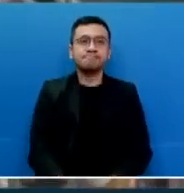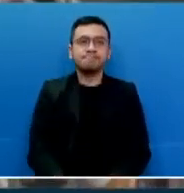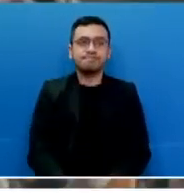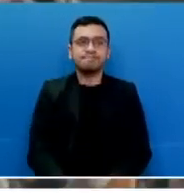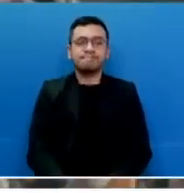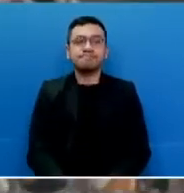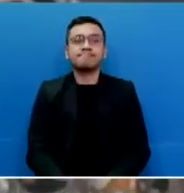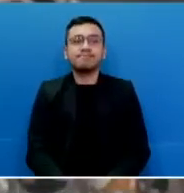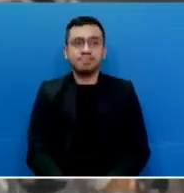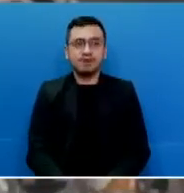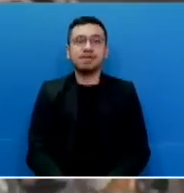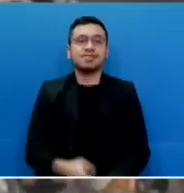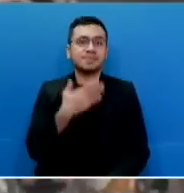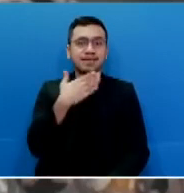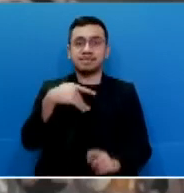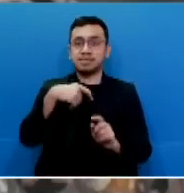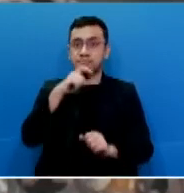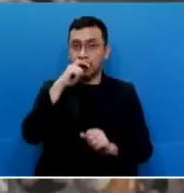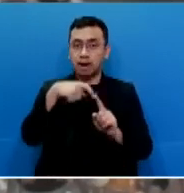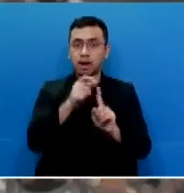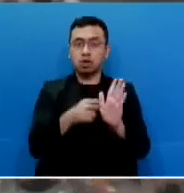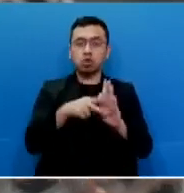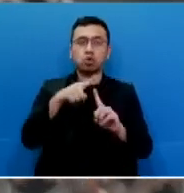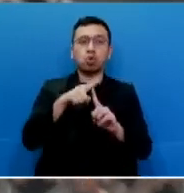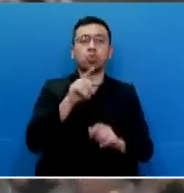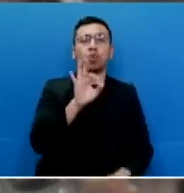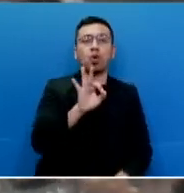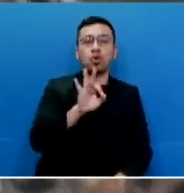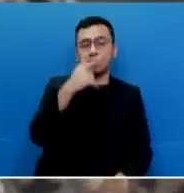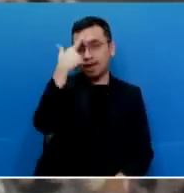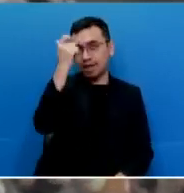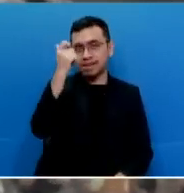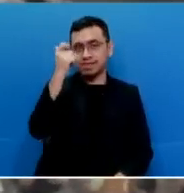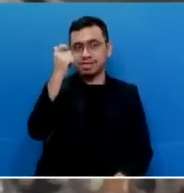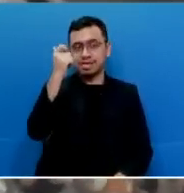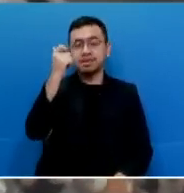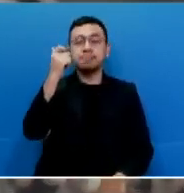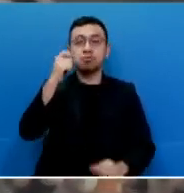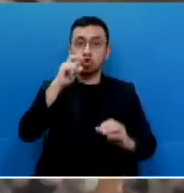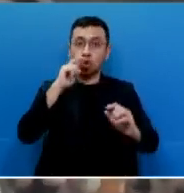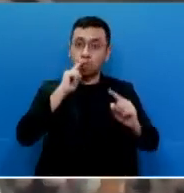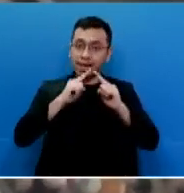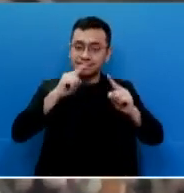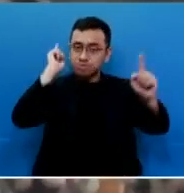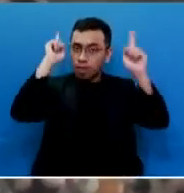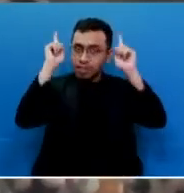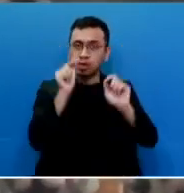eh Kunto Adi Wibowo analis politik ee dari unpat Terima kasih selamat malam Mas